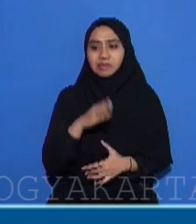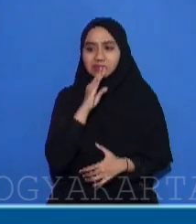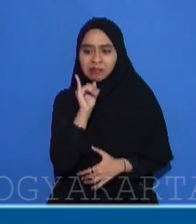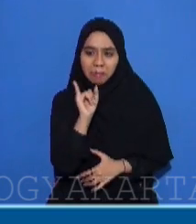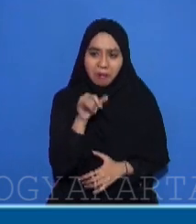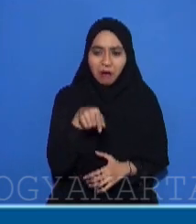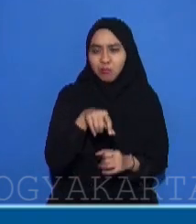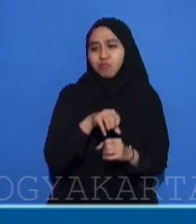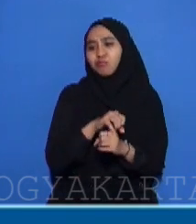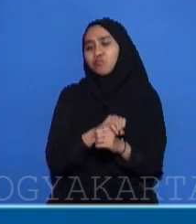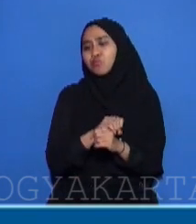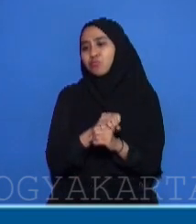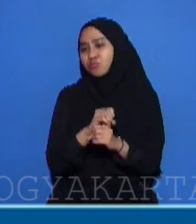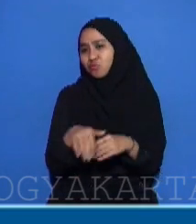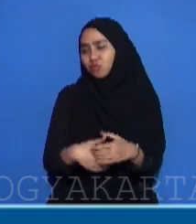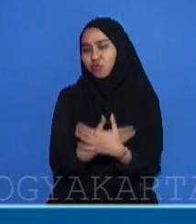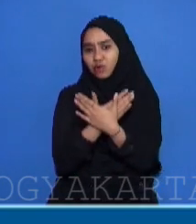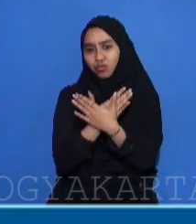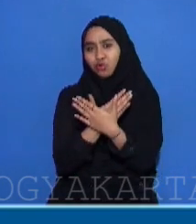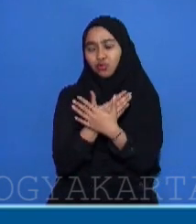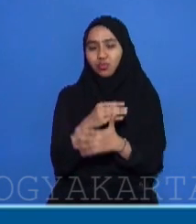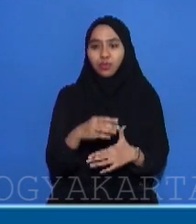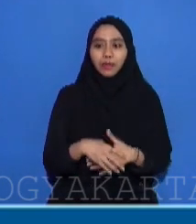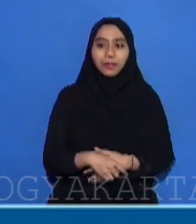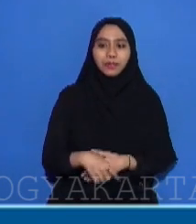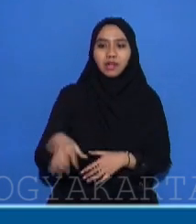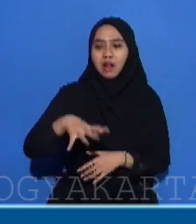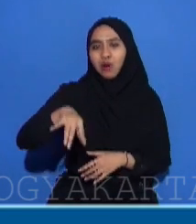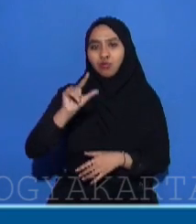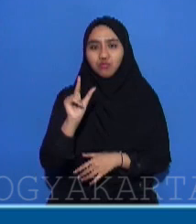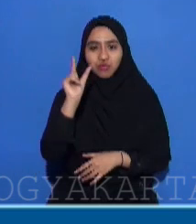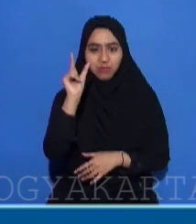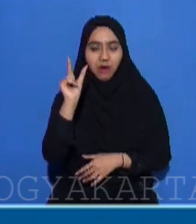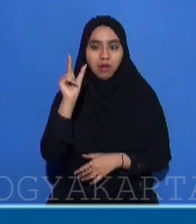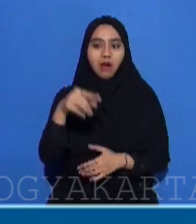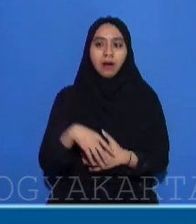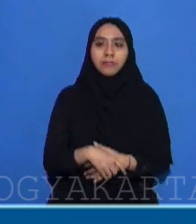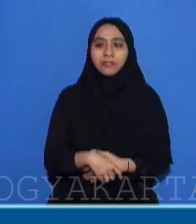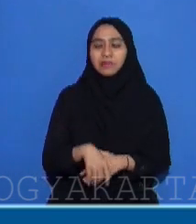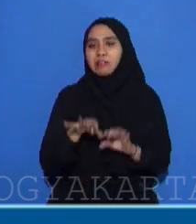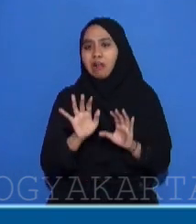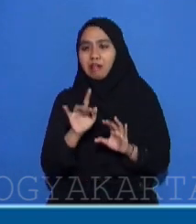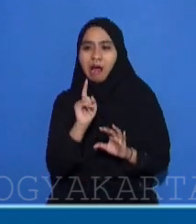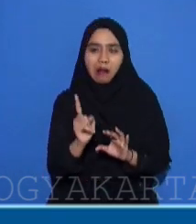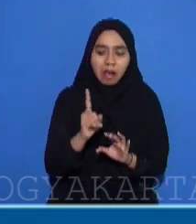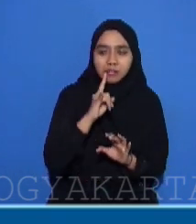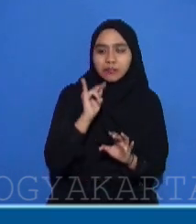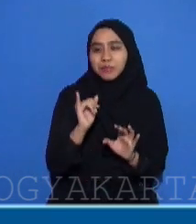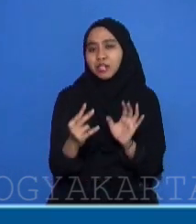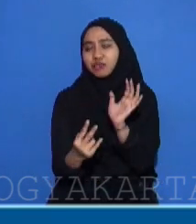Gunung Kidul. Gunung Kidul bagian utara. Selar menika mungkin wonten November 3.